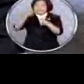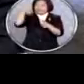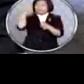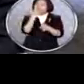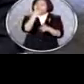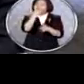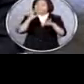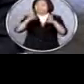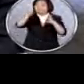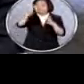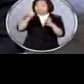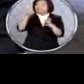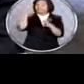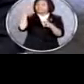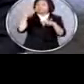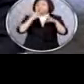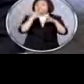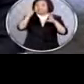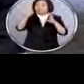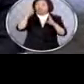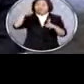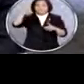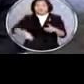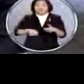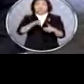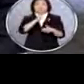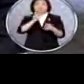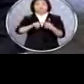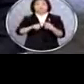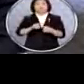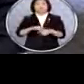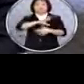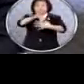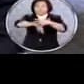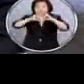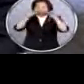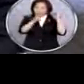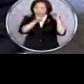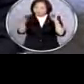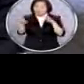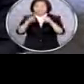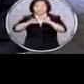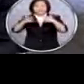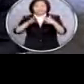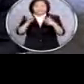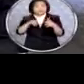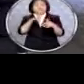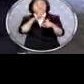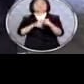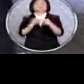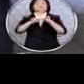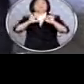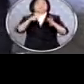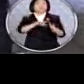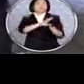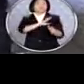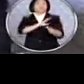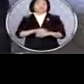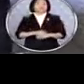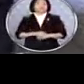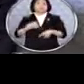统时代由李前总统亲自拍板定案了，而且它的内容一中各表，这个一中是中华民国，我们现在三位都